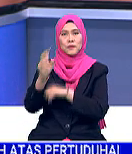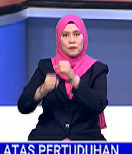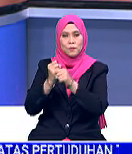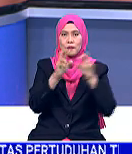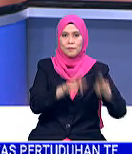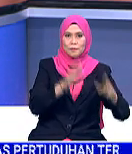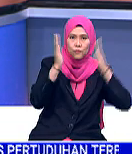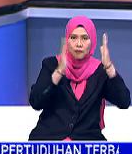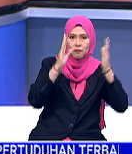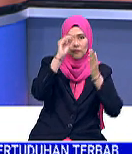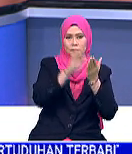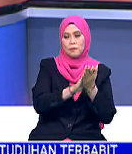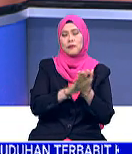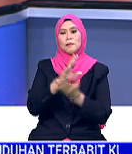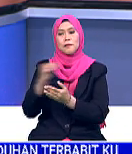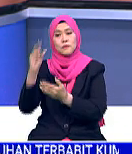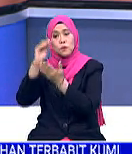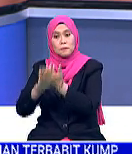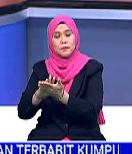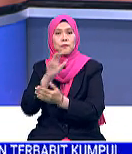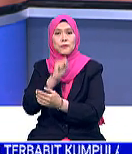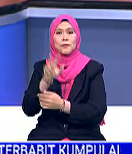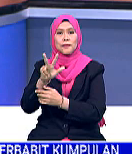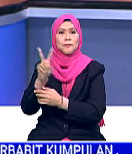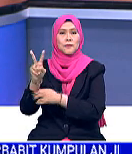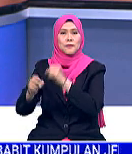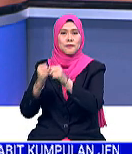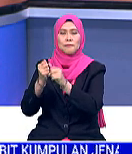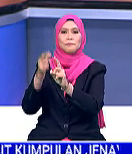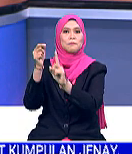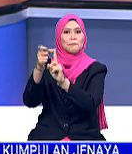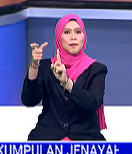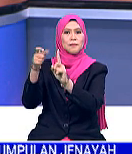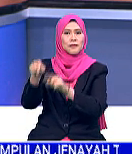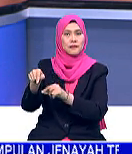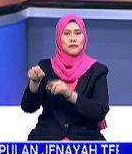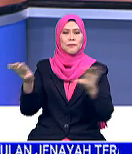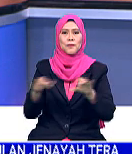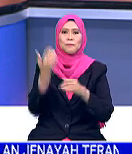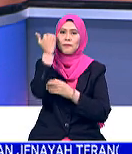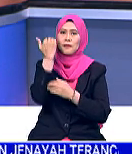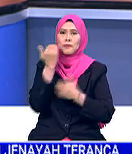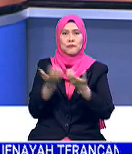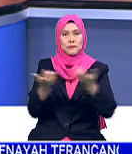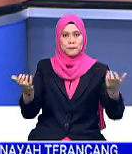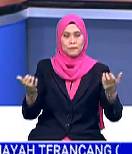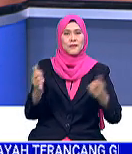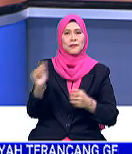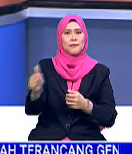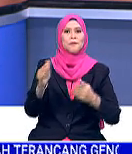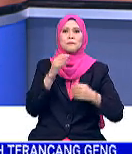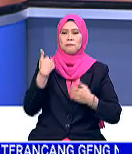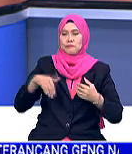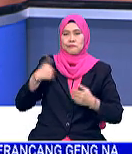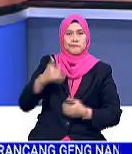tempatan dan suaminya Muhammad ya'qub 32 tahun warga negara Pakistan dibuat di Mahkamah berasingan masing-masing